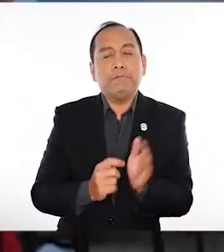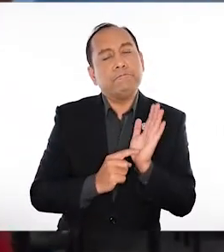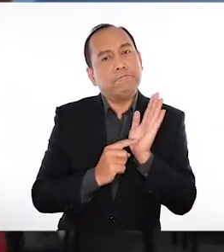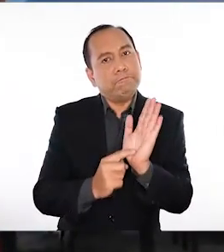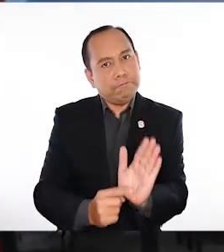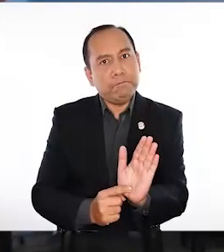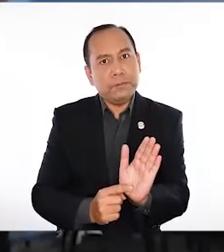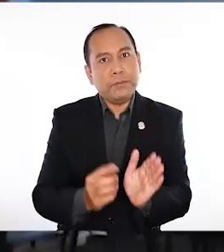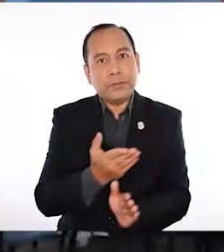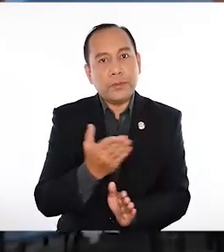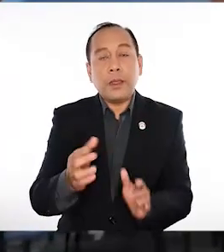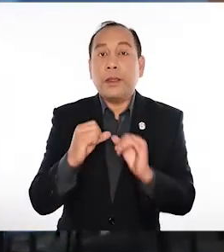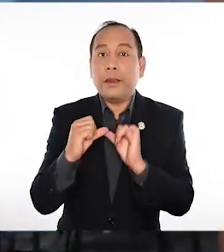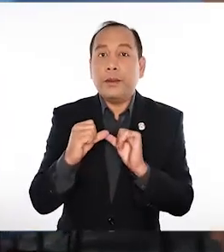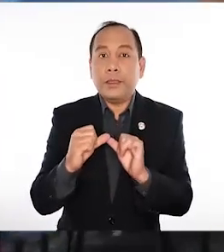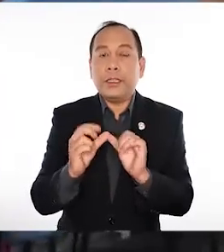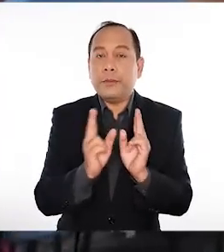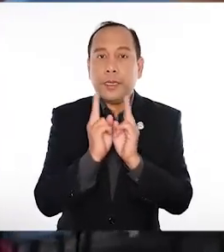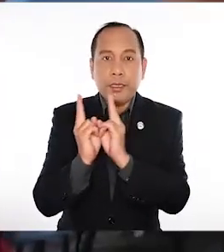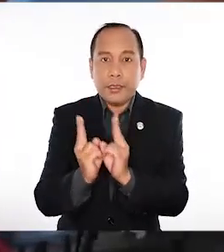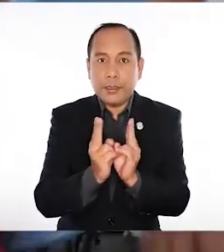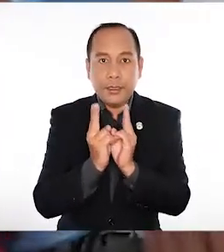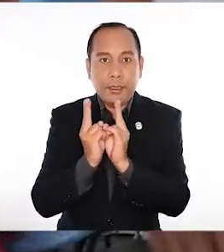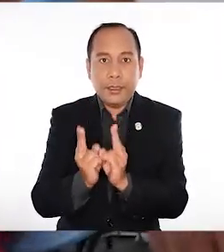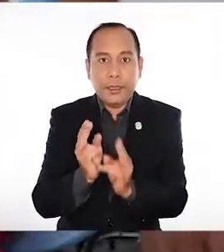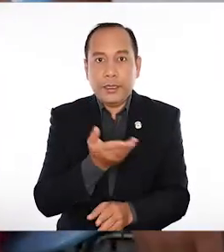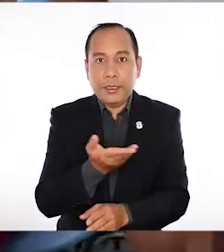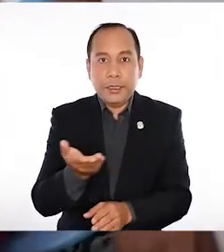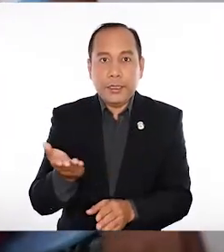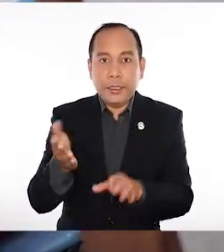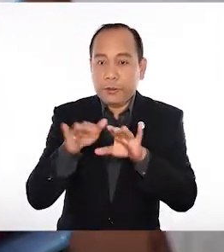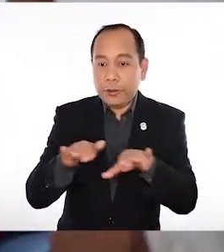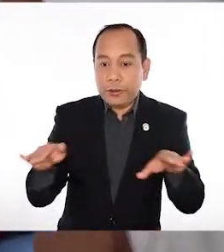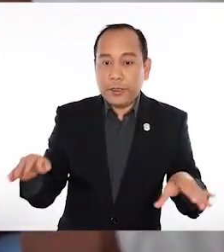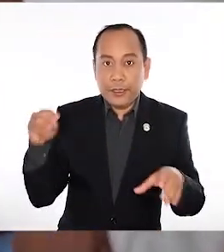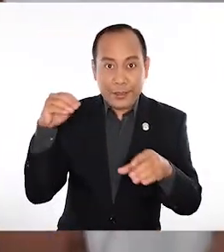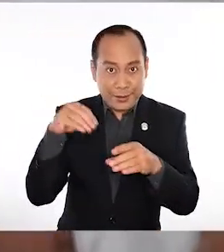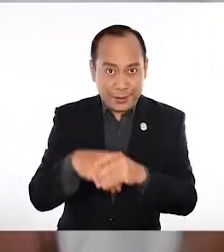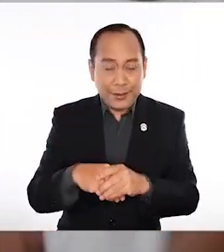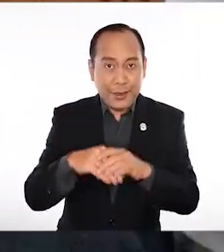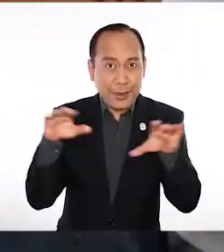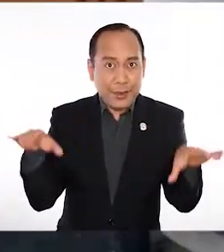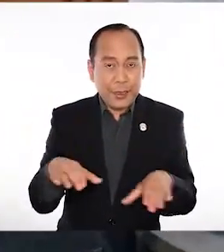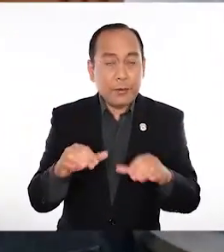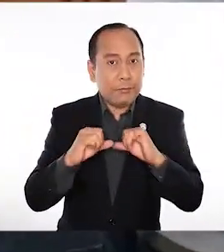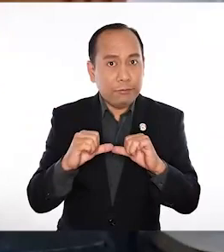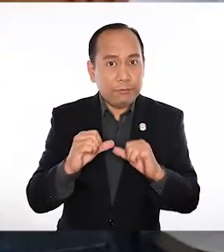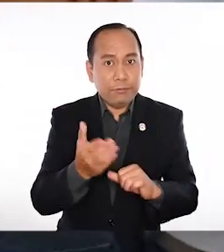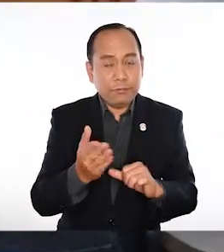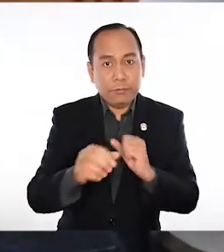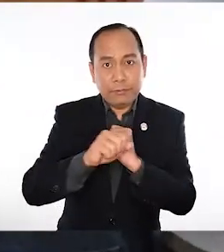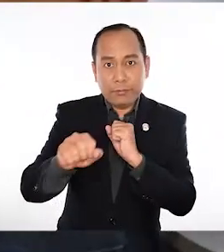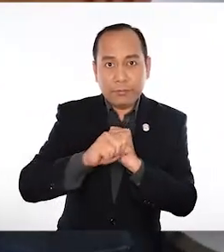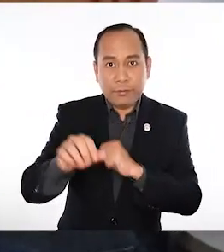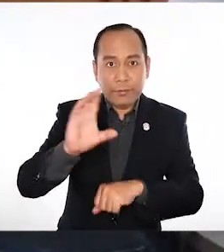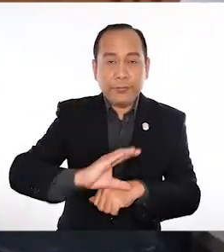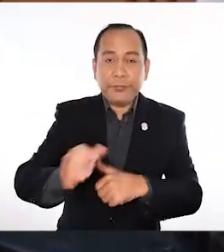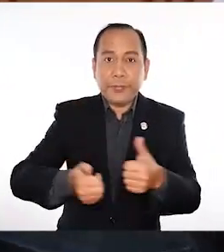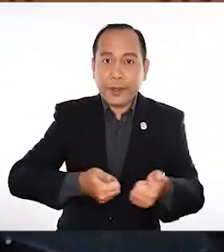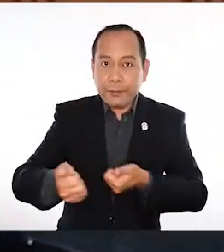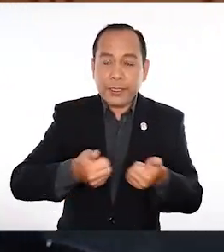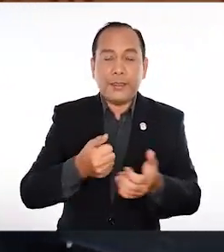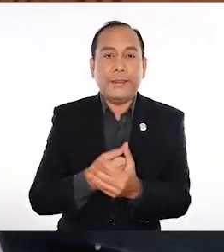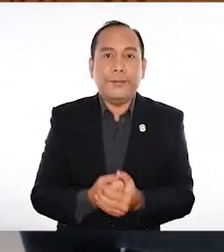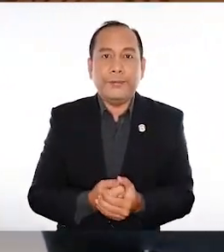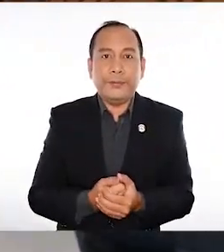na hayag pa rin ang patuloy na pakikipagkaisa ng mga kabataan sa aktibidad na patuloy na inilulunsad ng